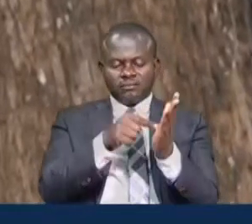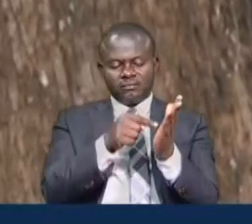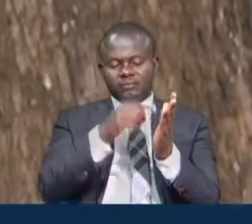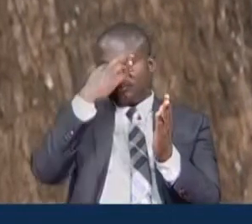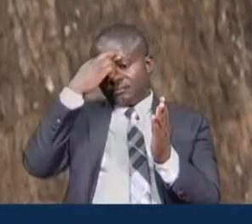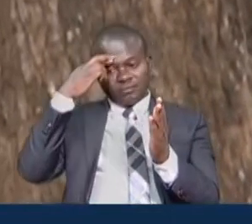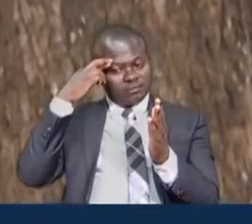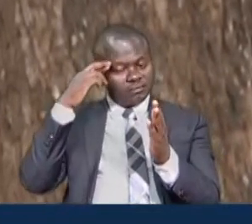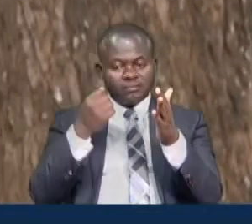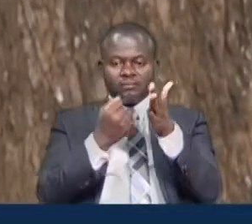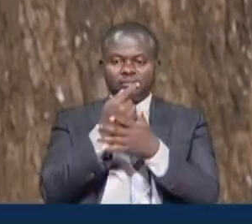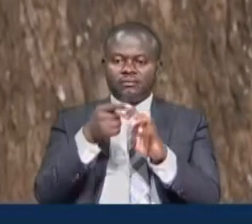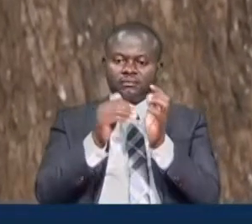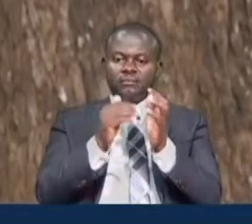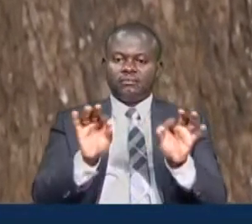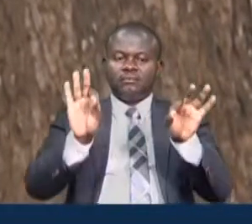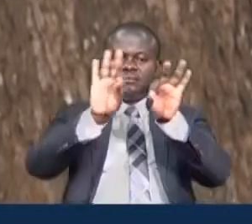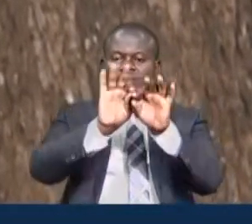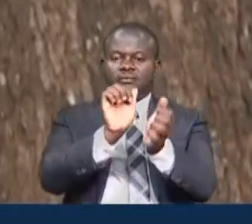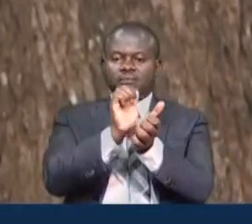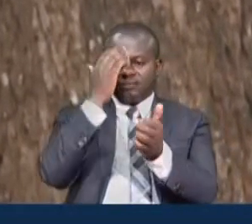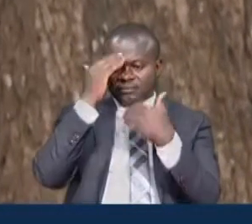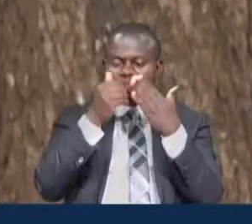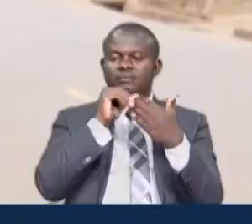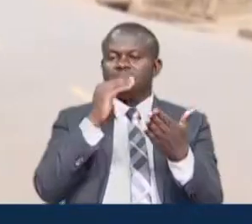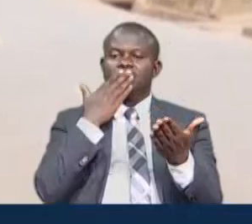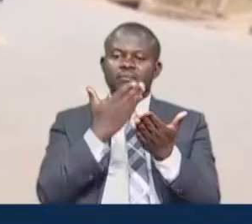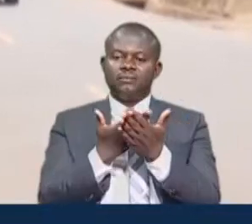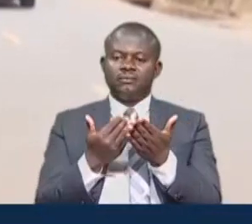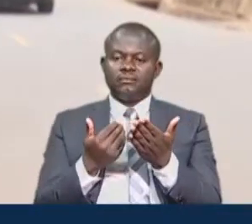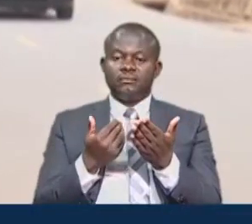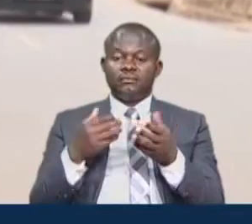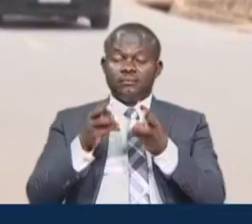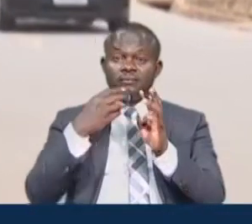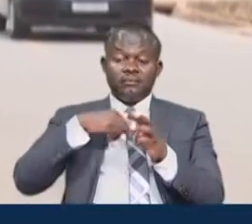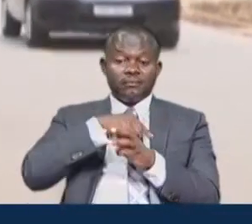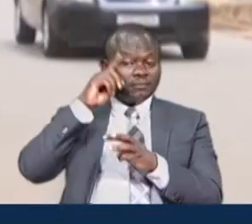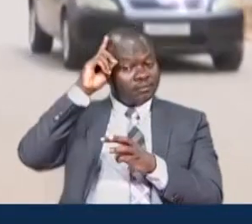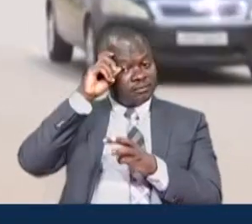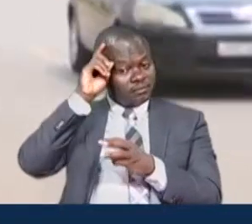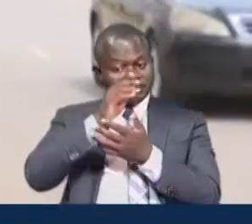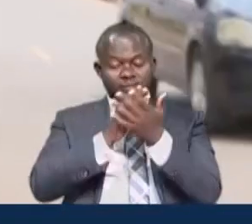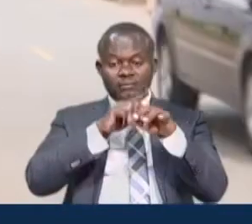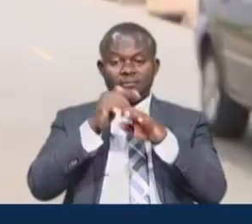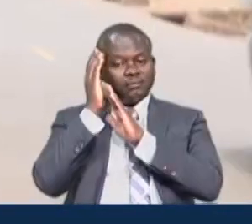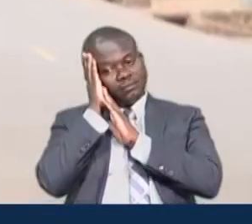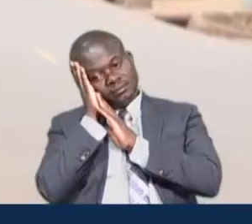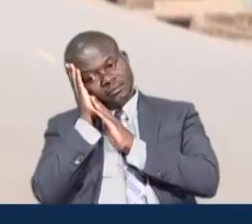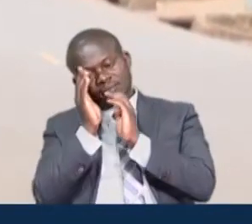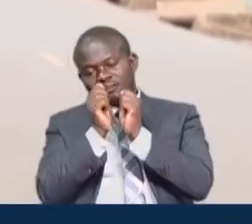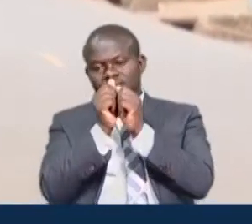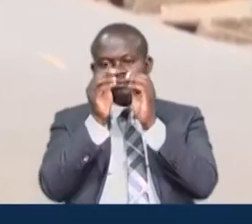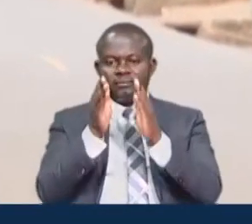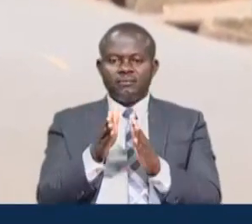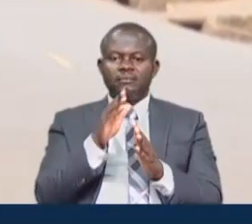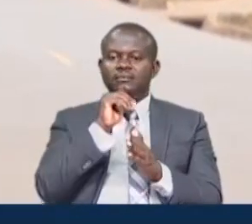aba yabiteye byaba ngombwa bakanamuhana kuko ntabwo aba ari byiza. Uko mbyumva numva ngo hari igihe uryamana n'umuntu